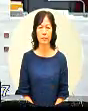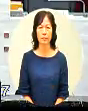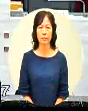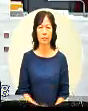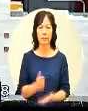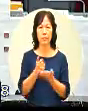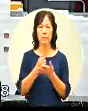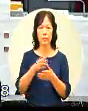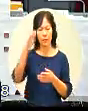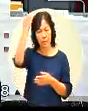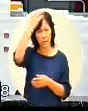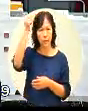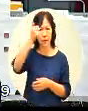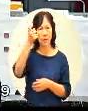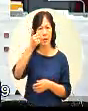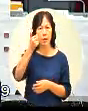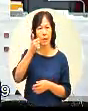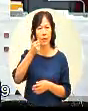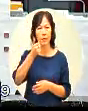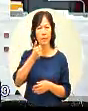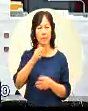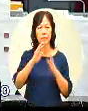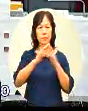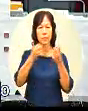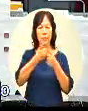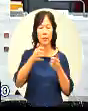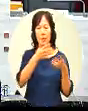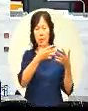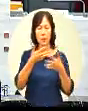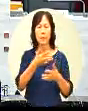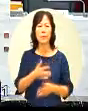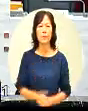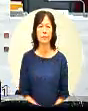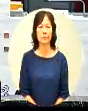请郑光峰郑议员哦，质询。